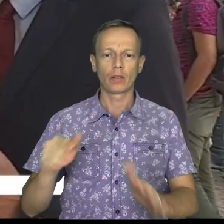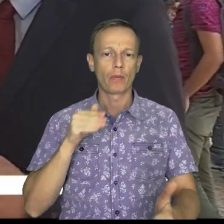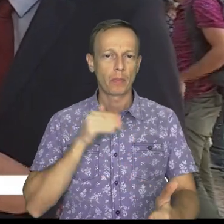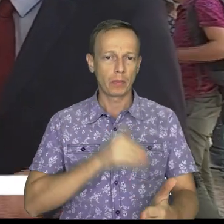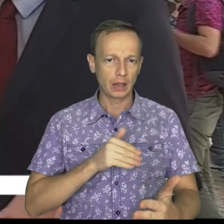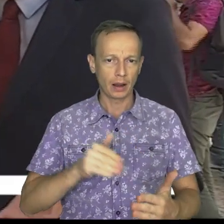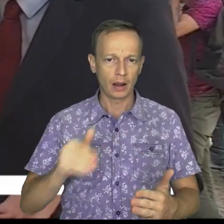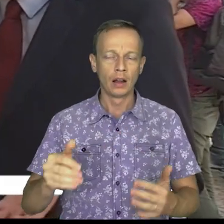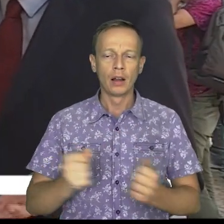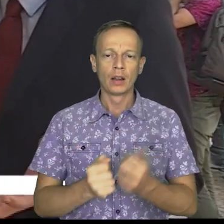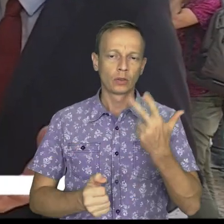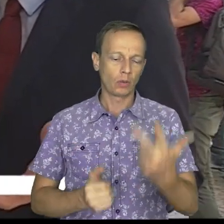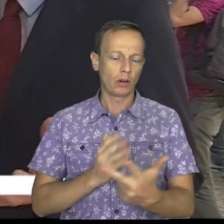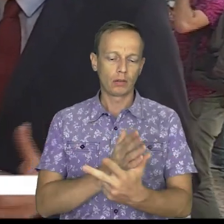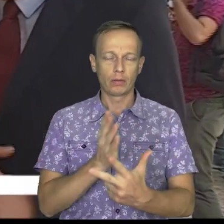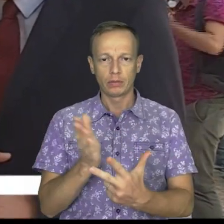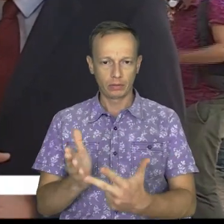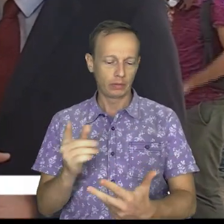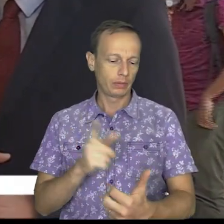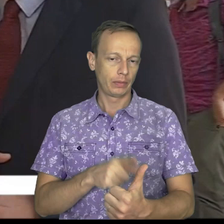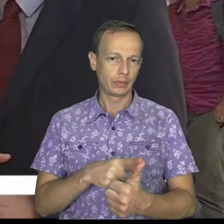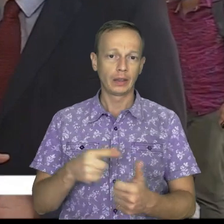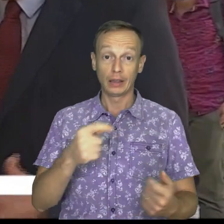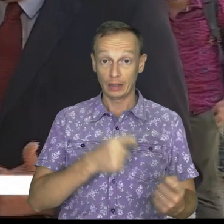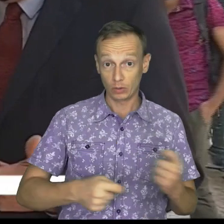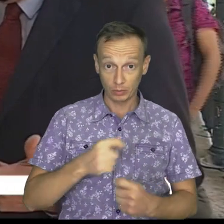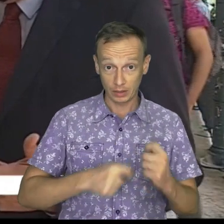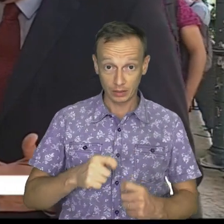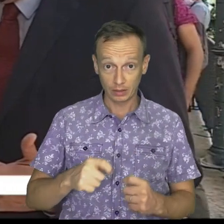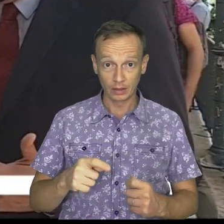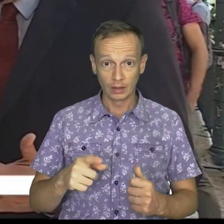milliards autour de 3 axes. L'économie,